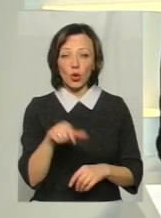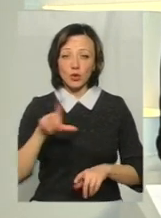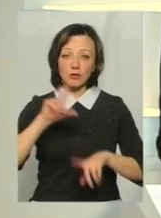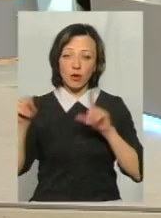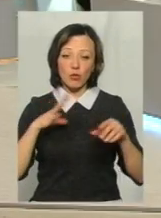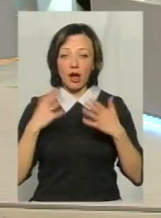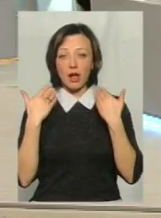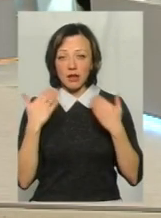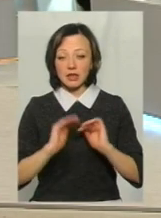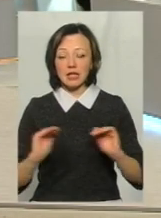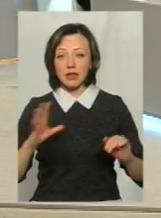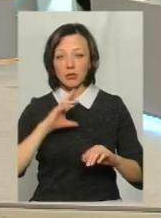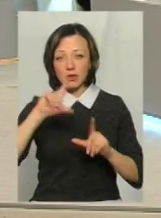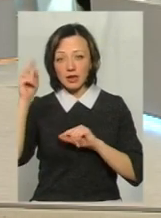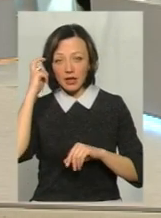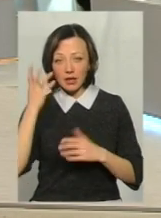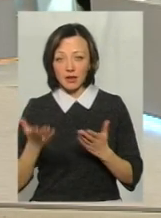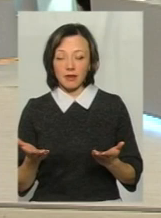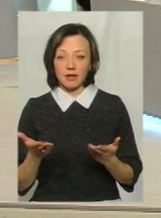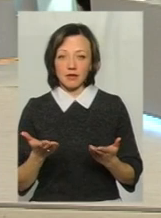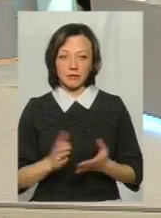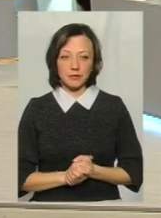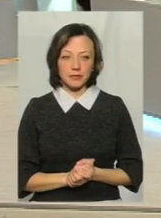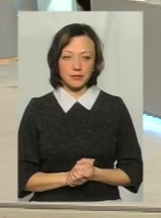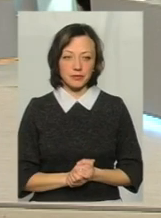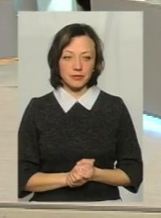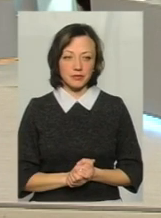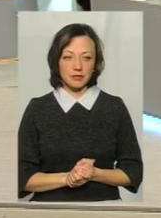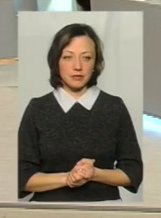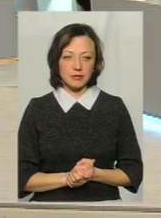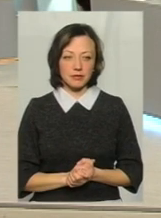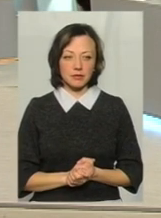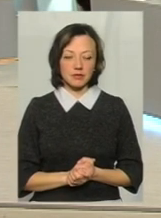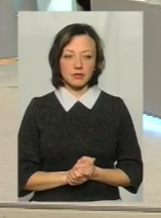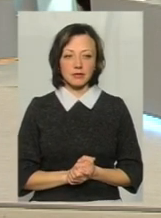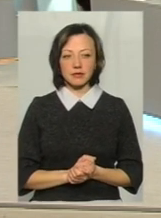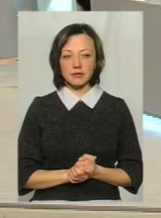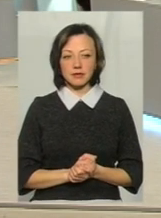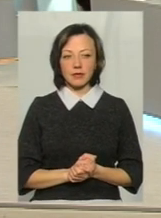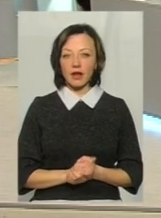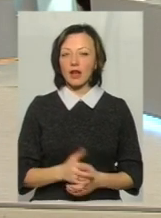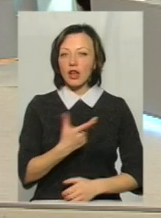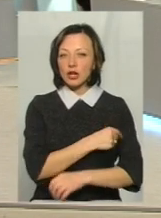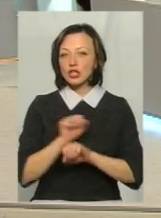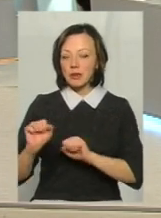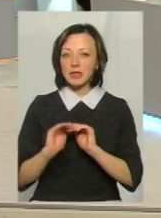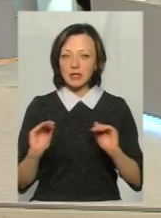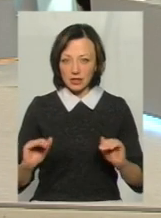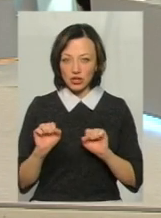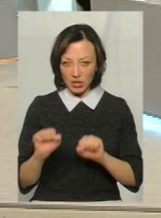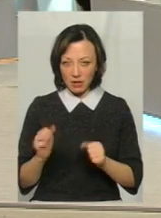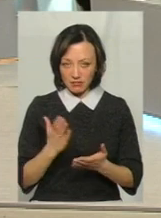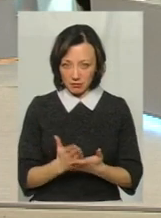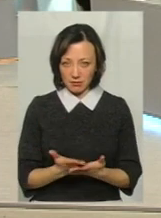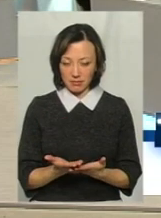були канікули, багато дітей було в Києві. Ну, а наскільки от щеплені діти, наскільки вони все ж таки захищені? Це, ну, ну, є якісь, я